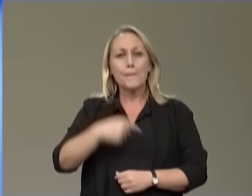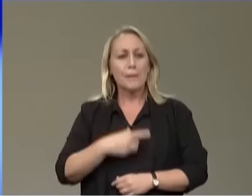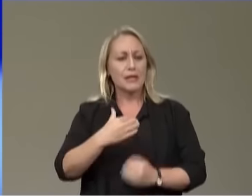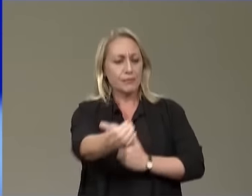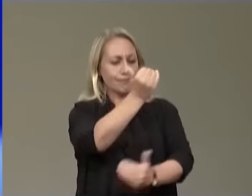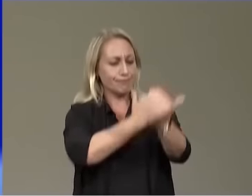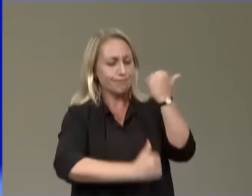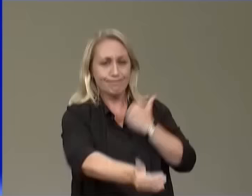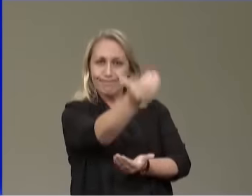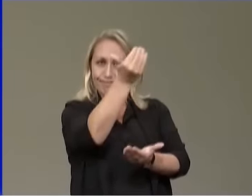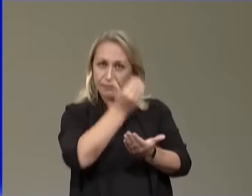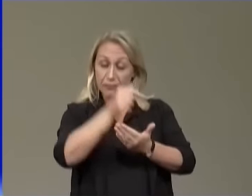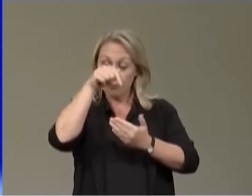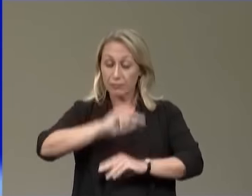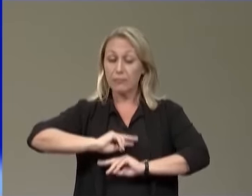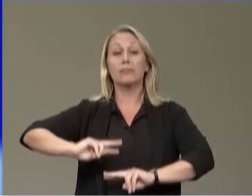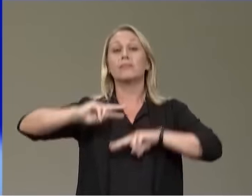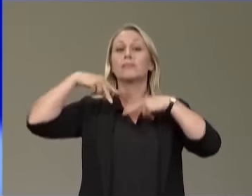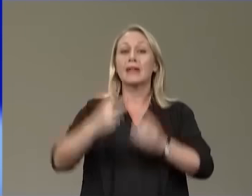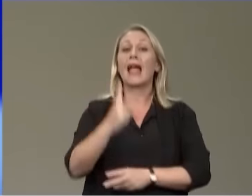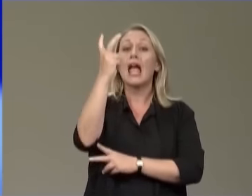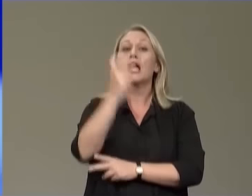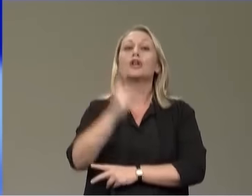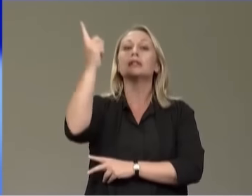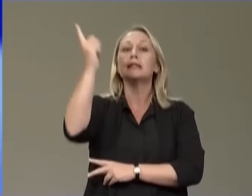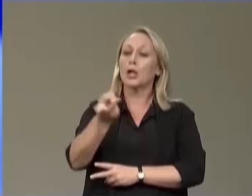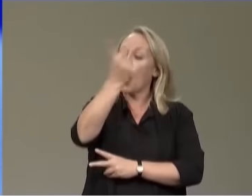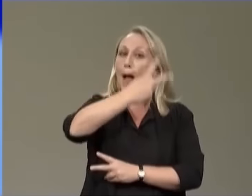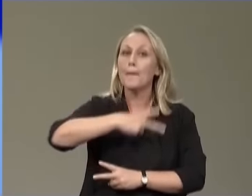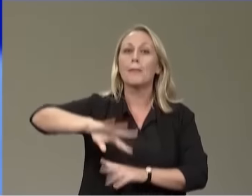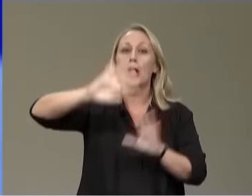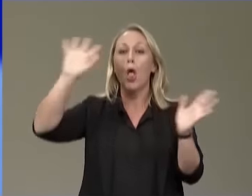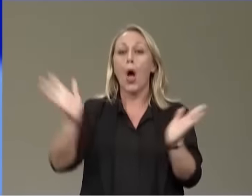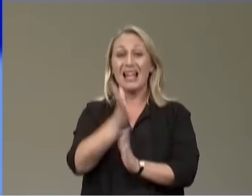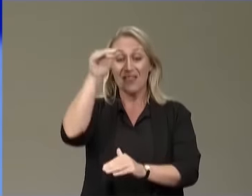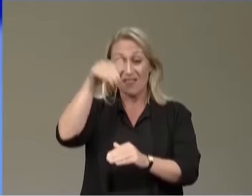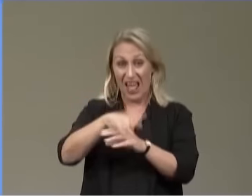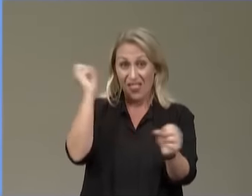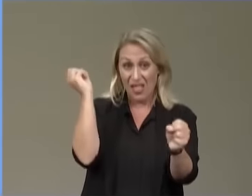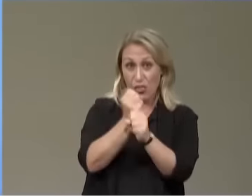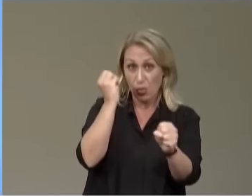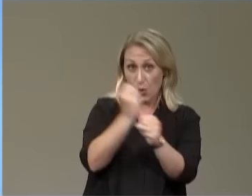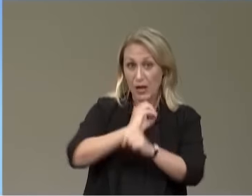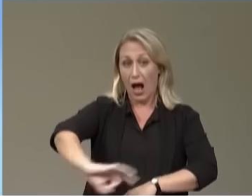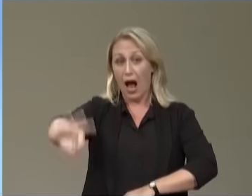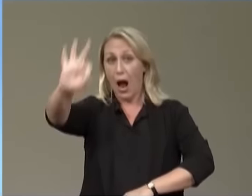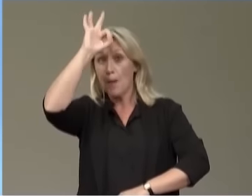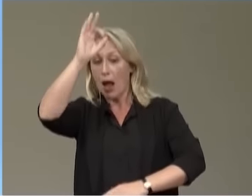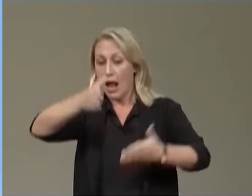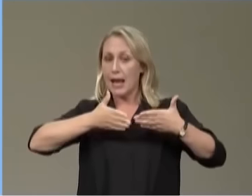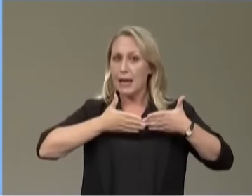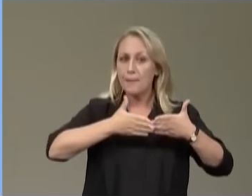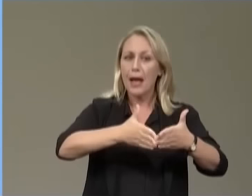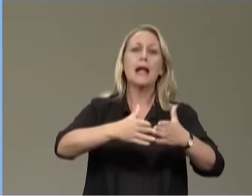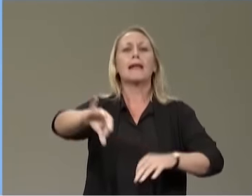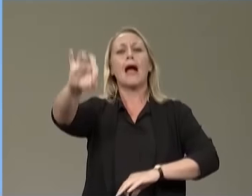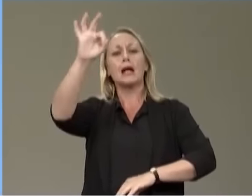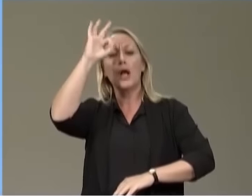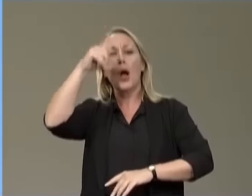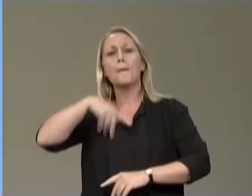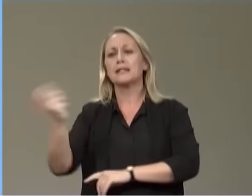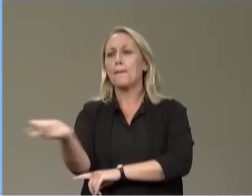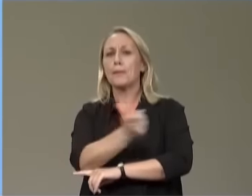αυξάνεται κατά 20% η αποζημίωση της νυχτερινής απασχόλησης στις ένοπλες δυνάμεις στο λιμενικό, στην αστυνομία και